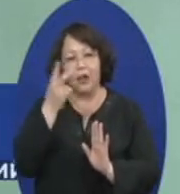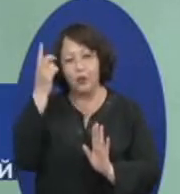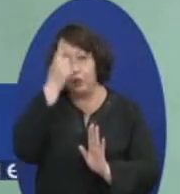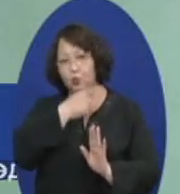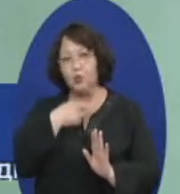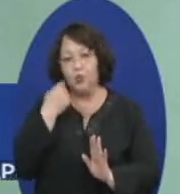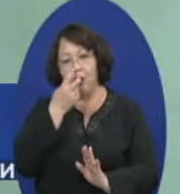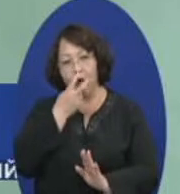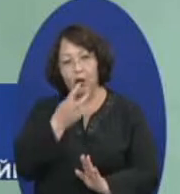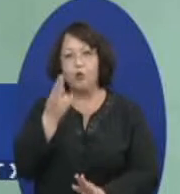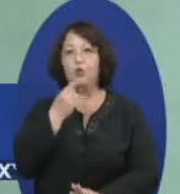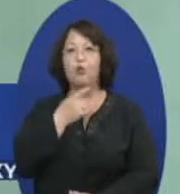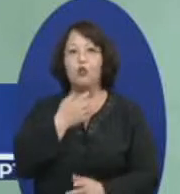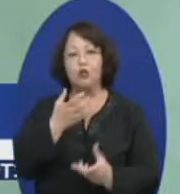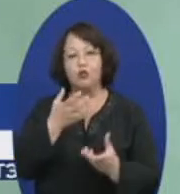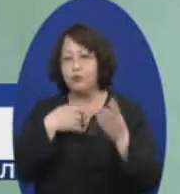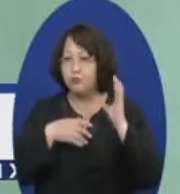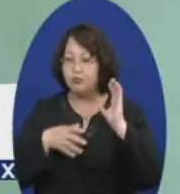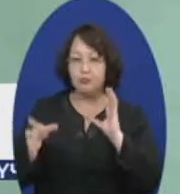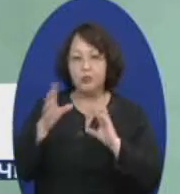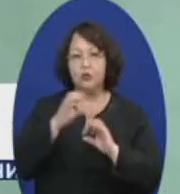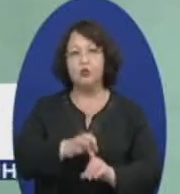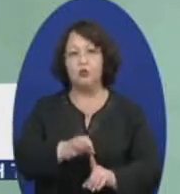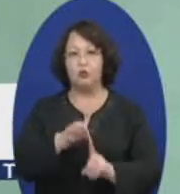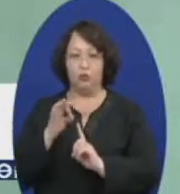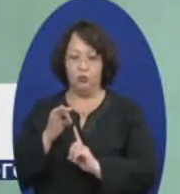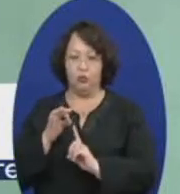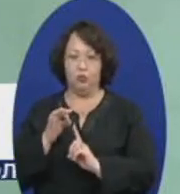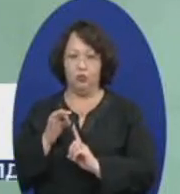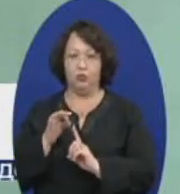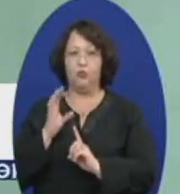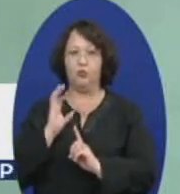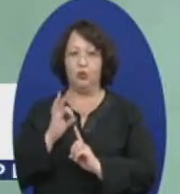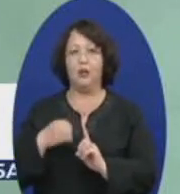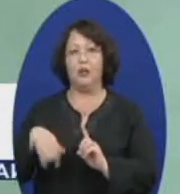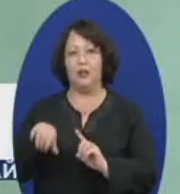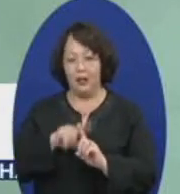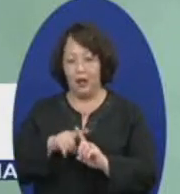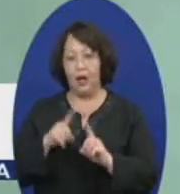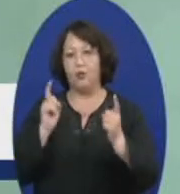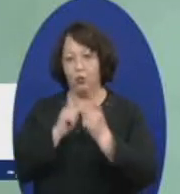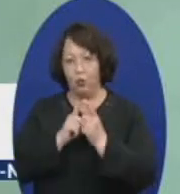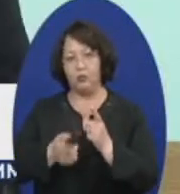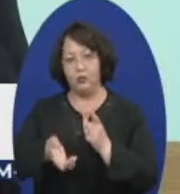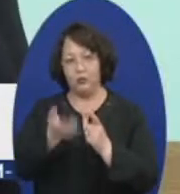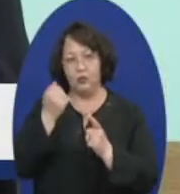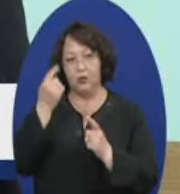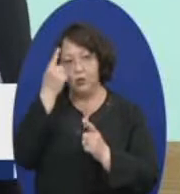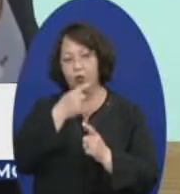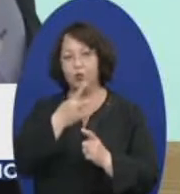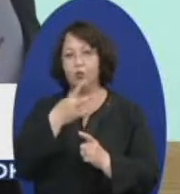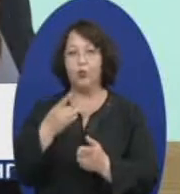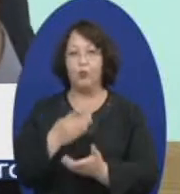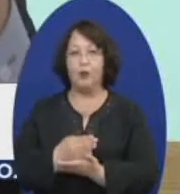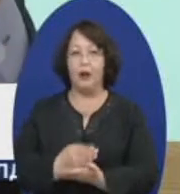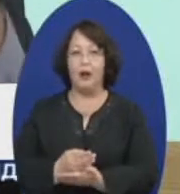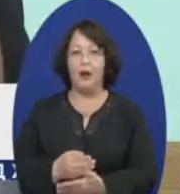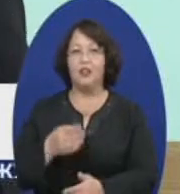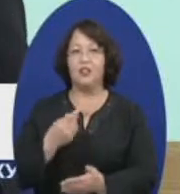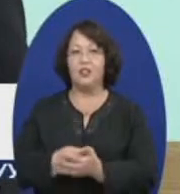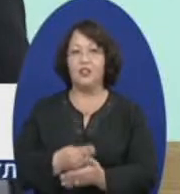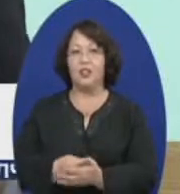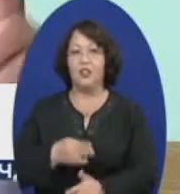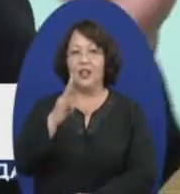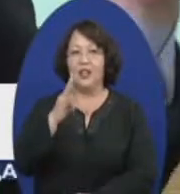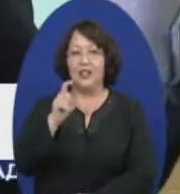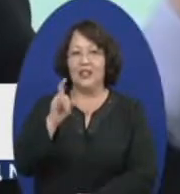Сарайсын хараа дуу хоолойг сонгоч байгаа бас эргэж уулзахос нүүртэй байгаа юм. Одоо манай нэхийн үн